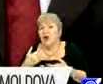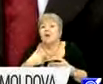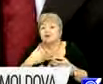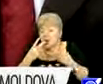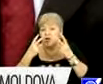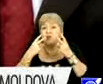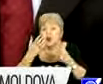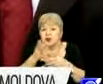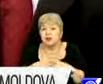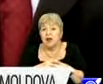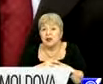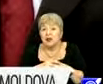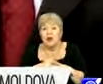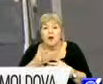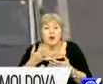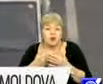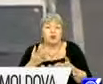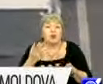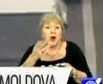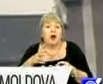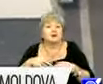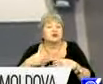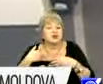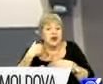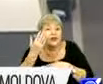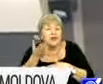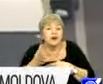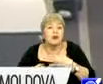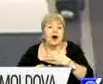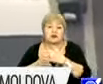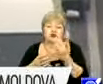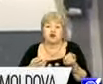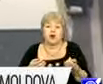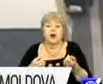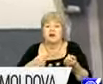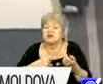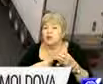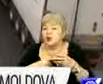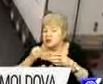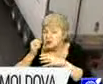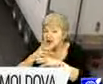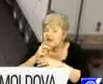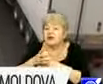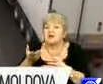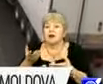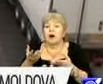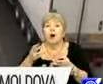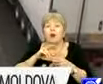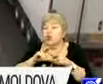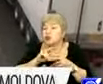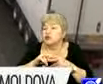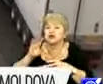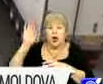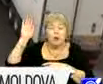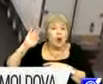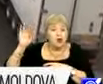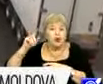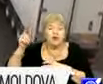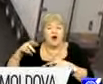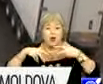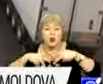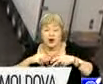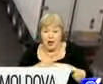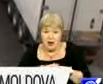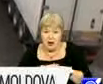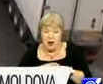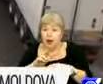important pentru a fi ai ajuta să scoată mărfurile din cryna respectiv din Moldova pe rutier sistemul așa cum